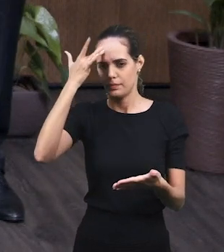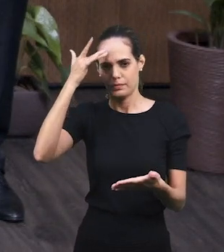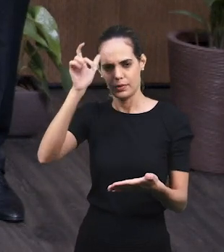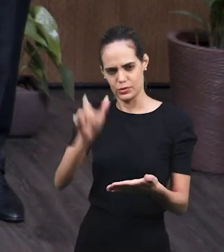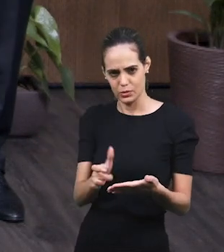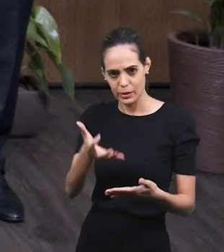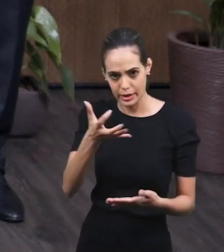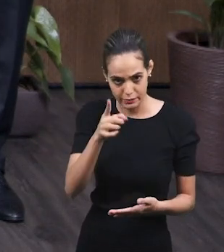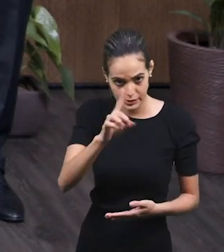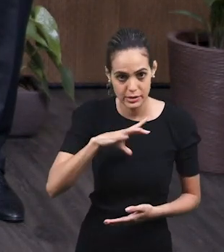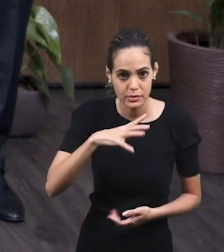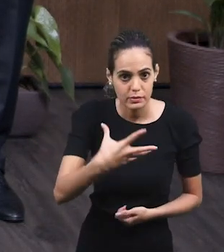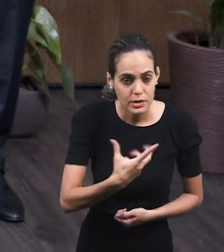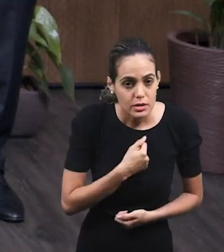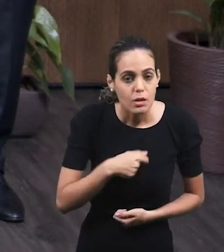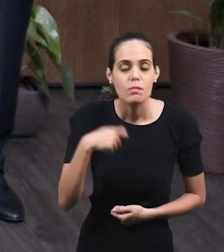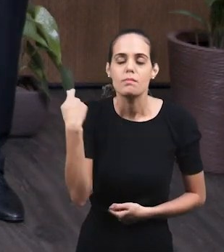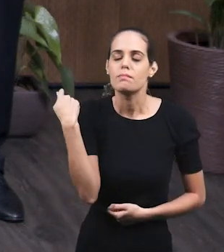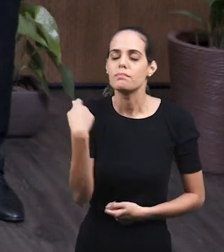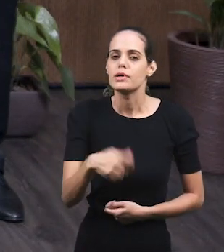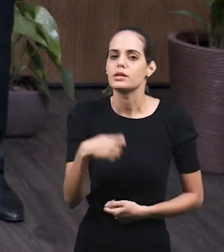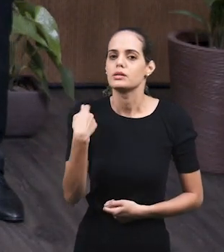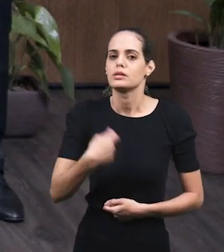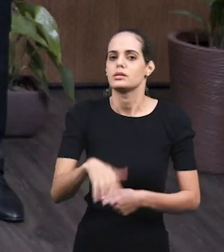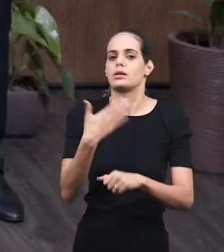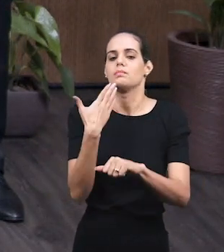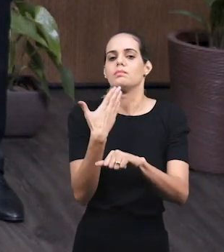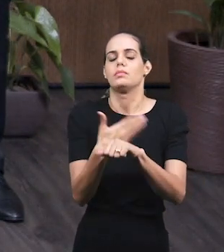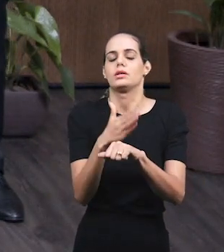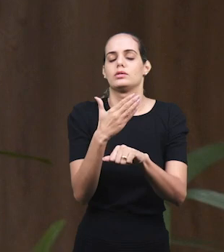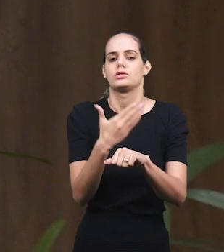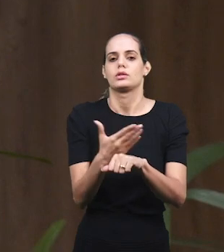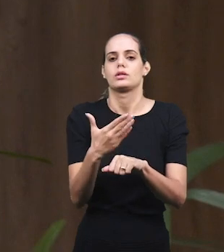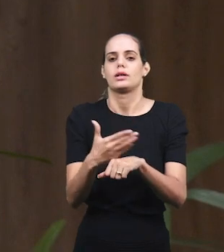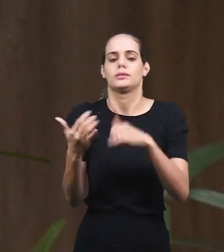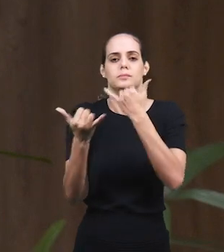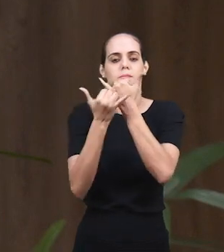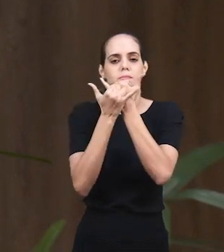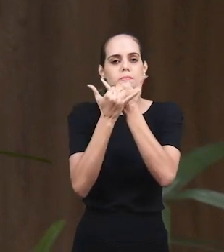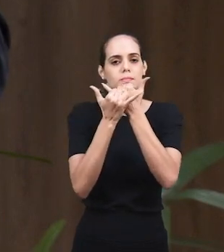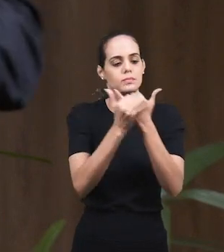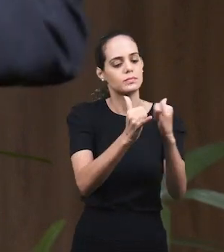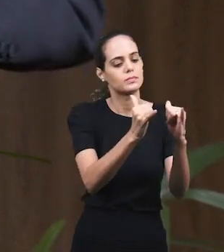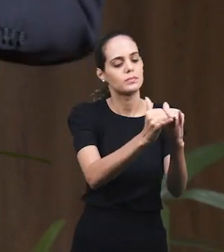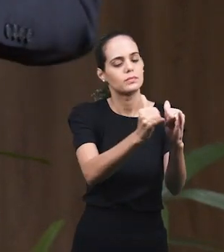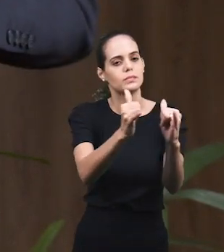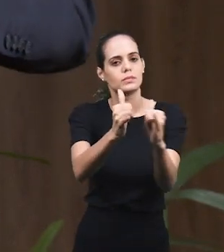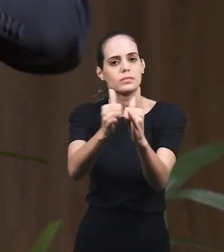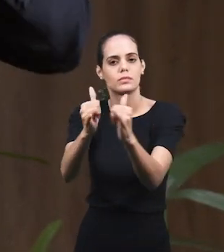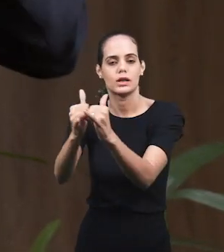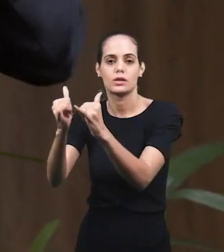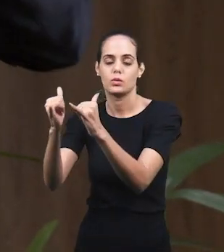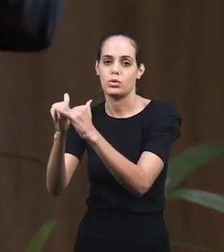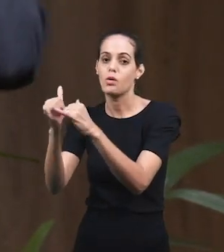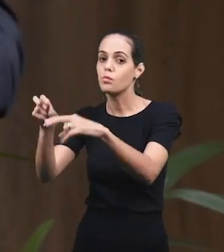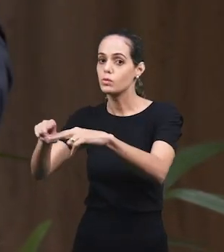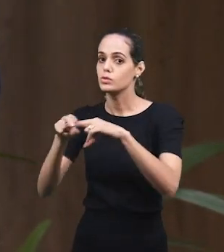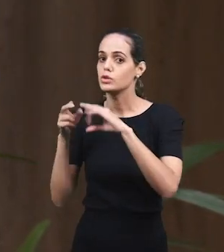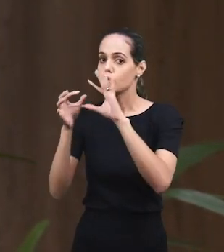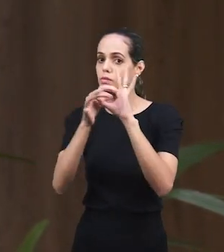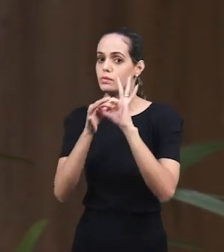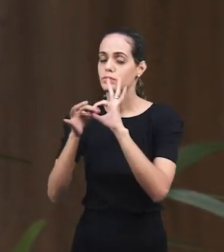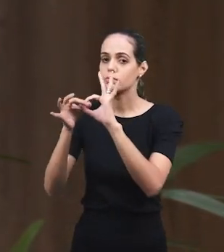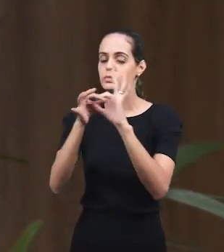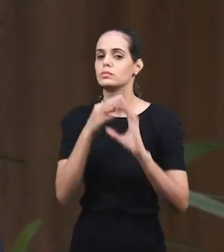peut être difficile, mais bibliquement, celui qui veut réellement le salut de Jésus, il